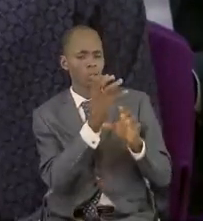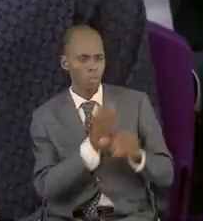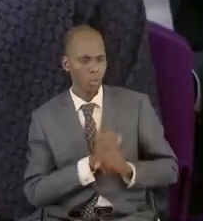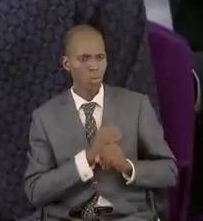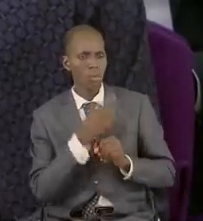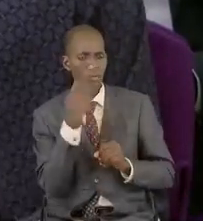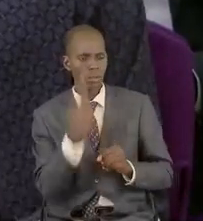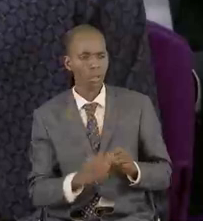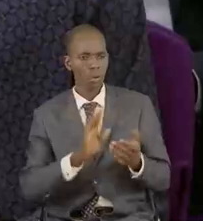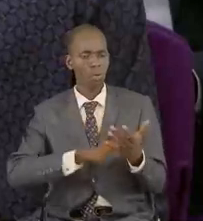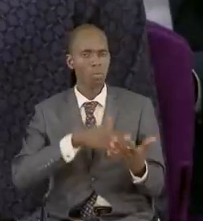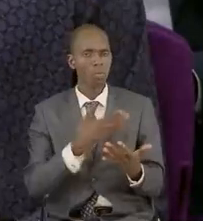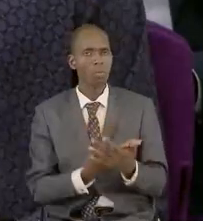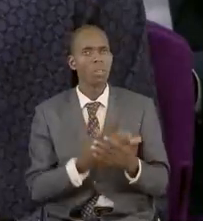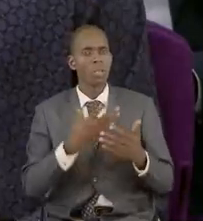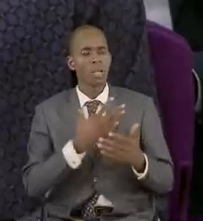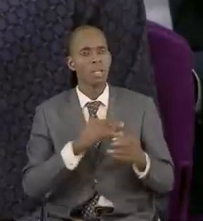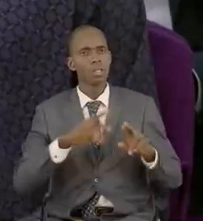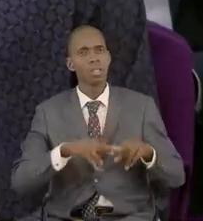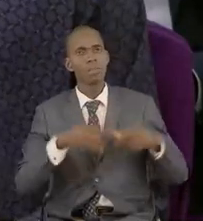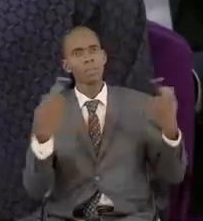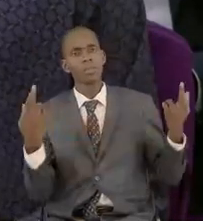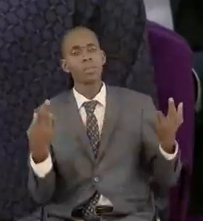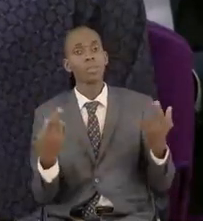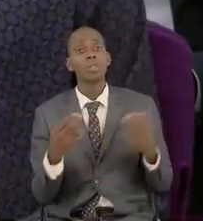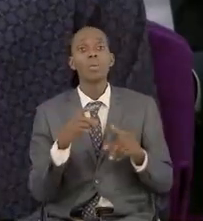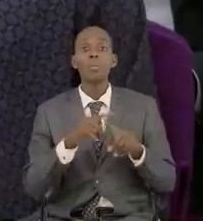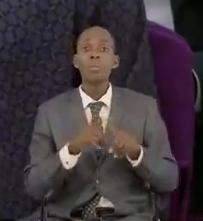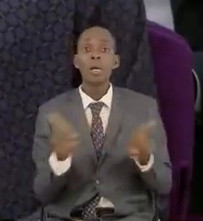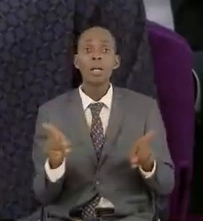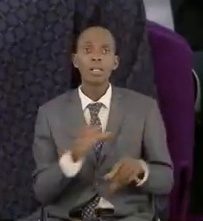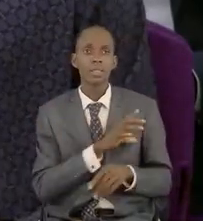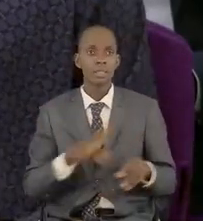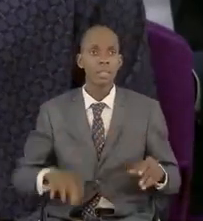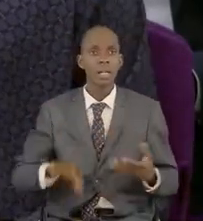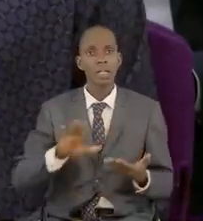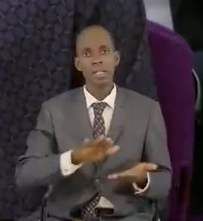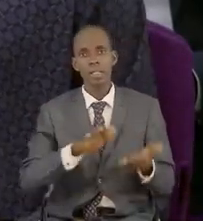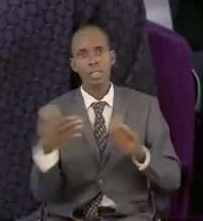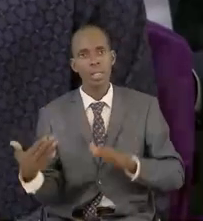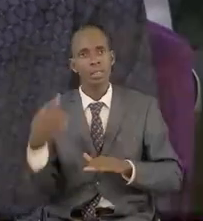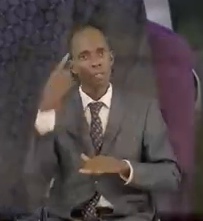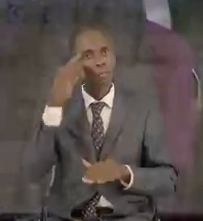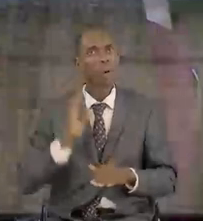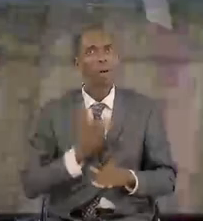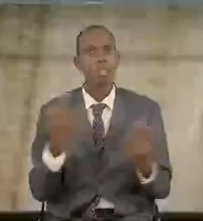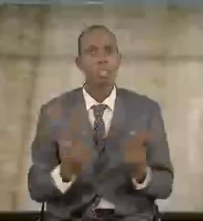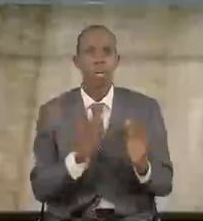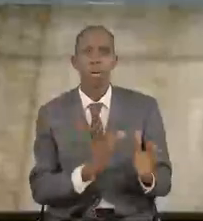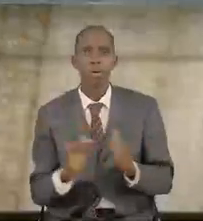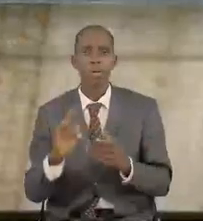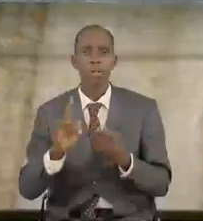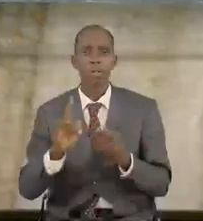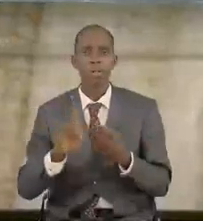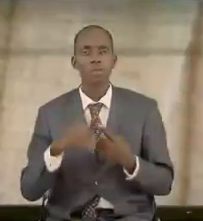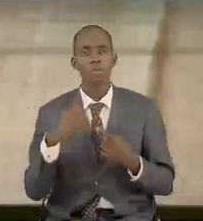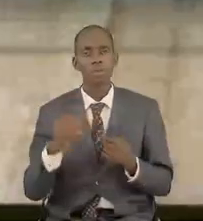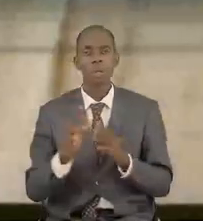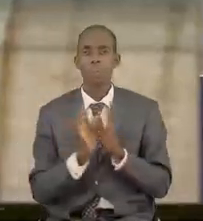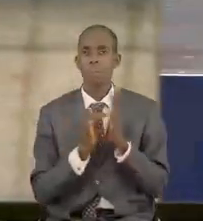oui il avait la révélation mais Christ est mort pour nos péchés selon les